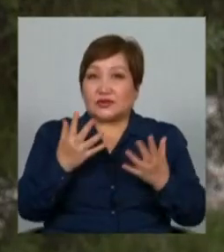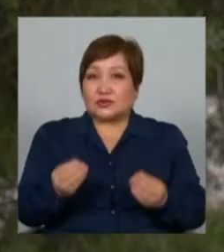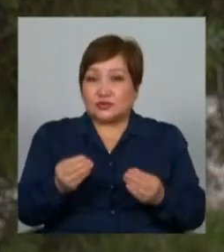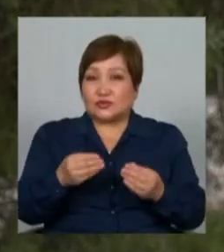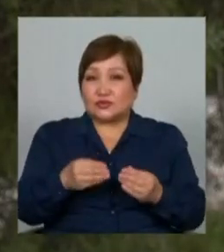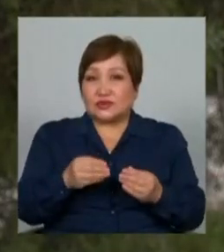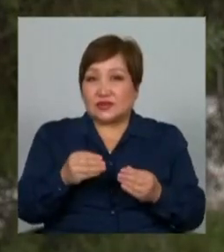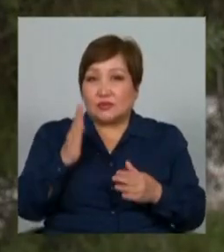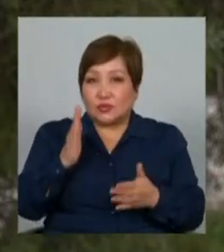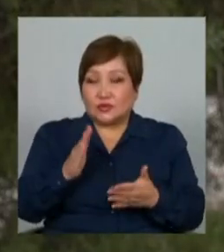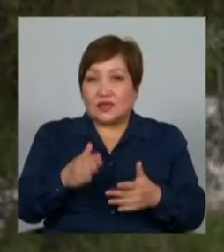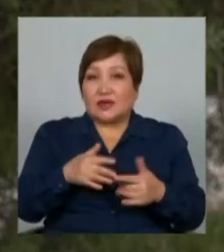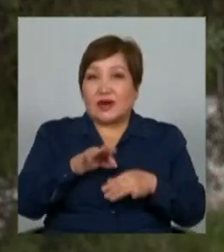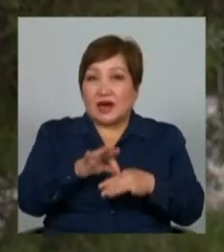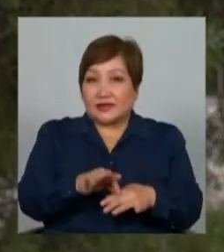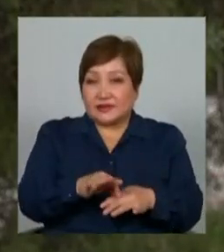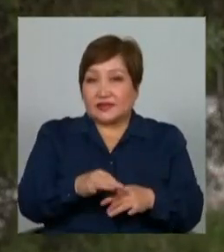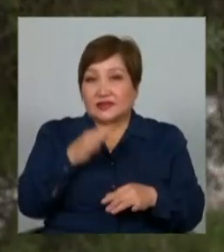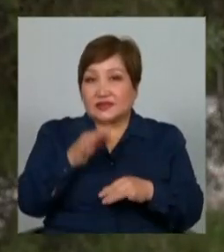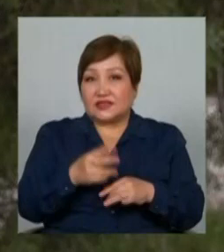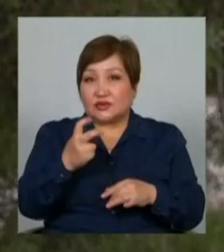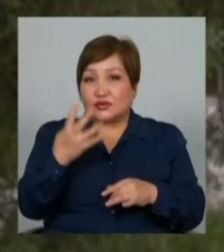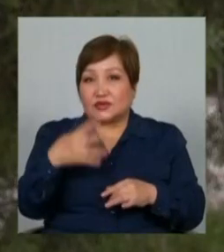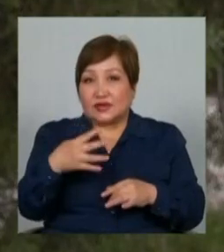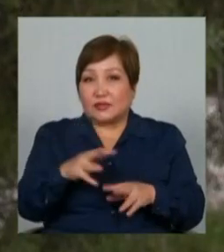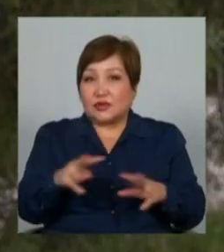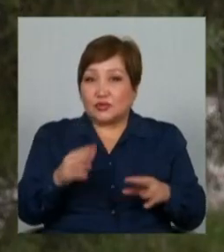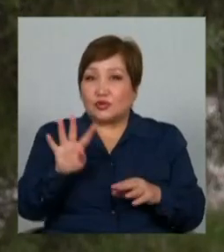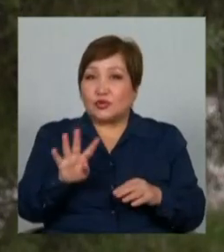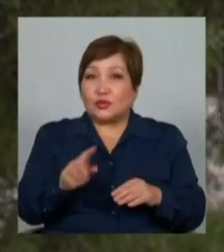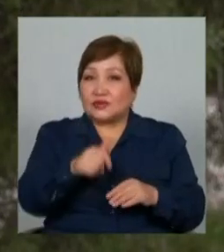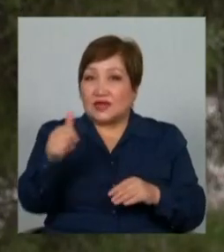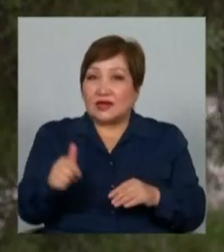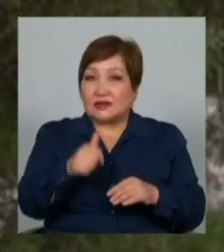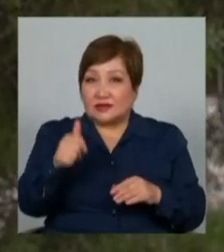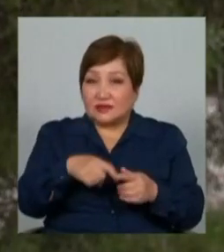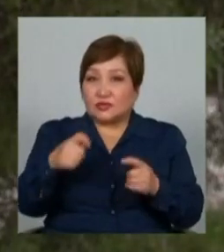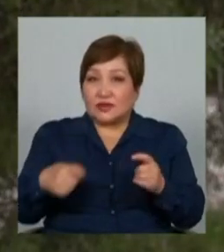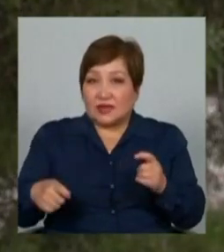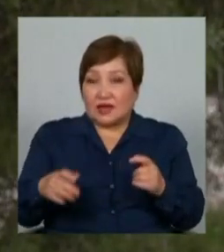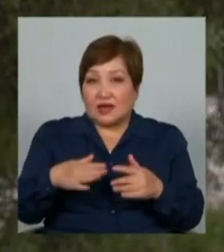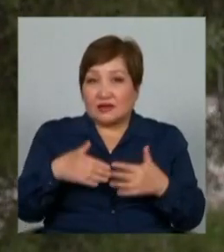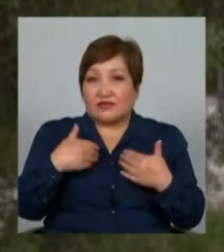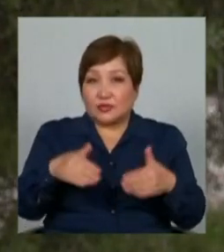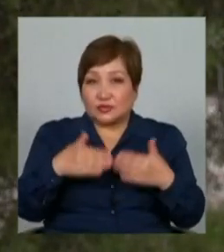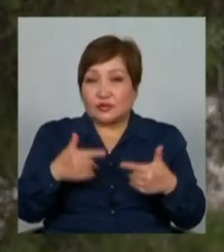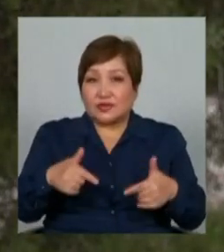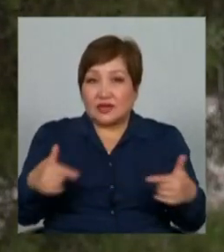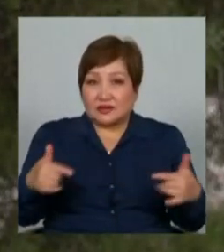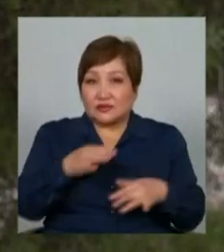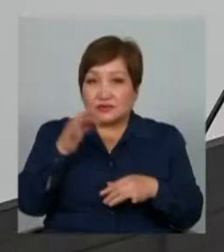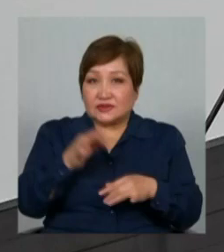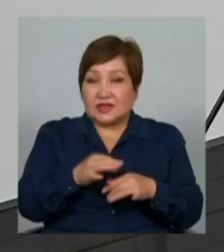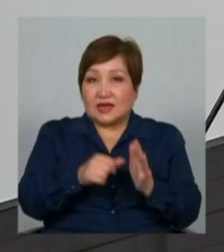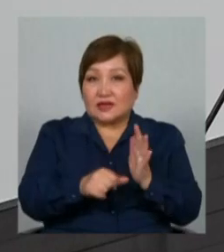Яғни айтар болсақ, 240 минут, 4 сағатқа созылады. Ал шығармашылық емтихандар тапсыратындар үшін 65